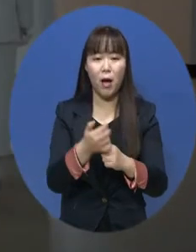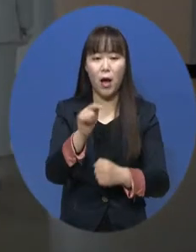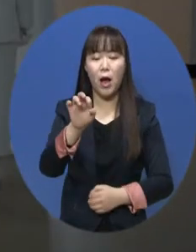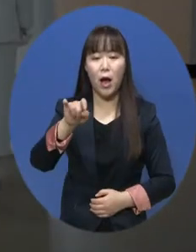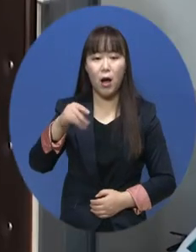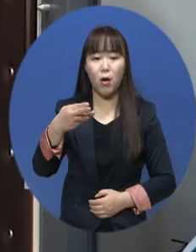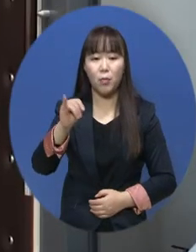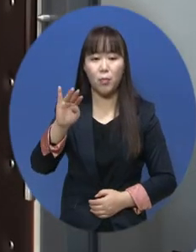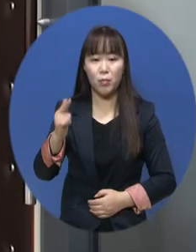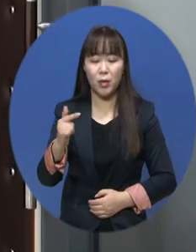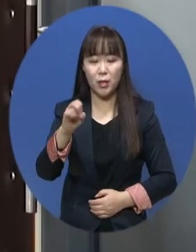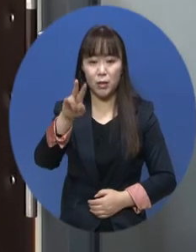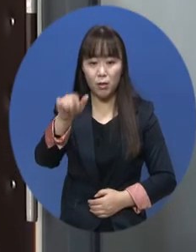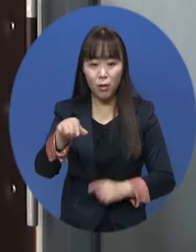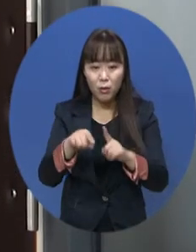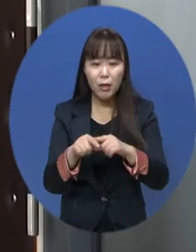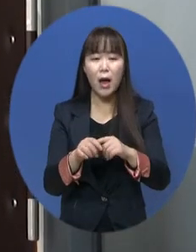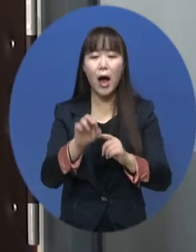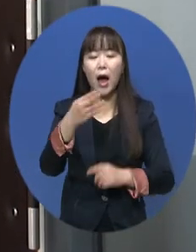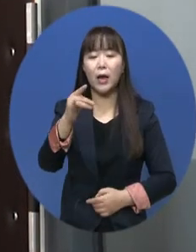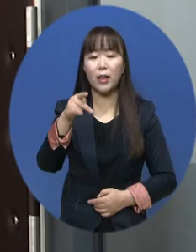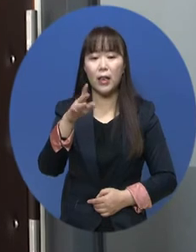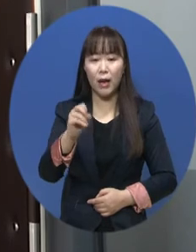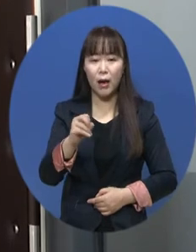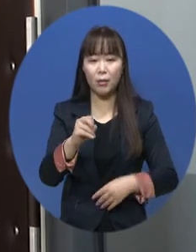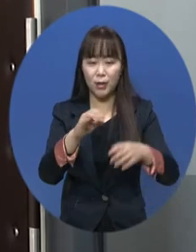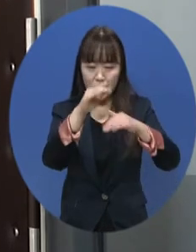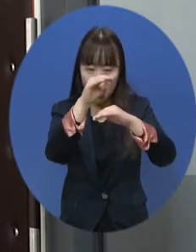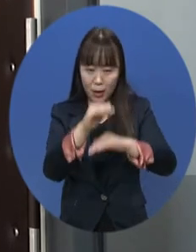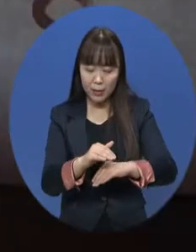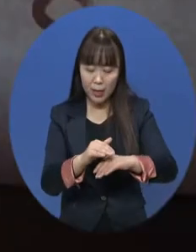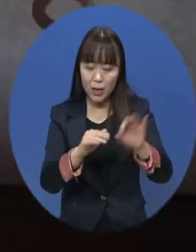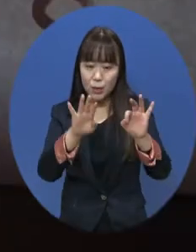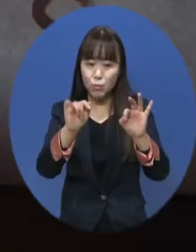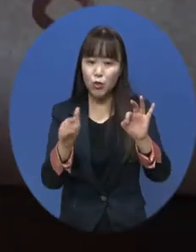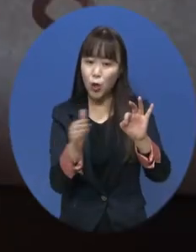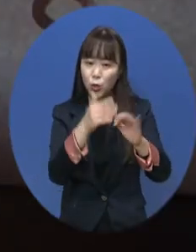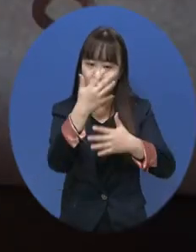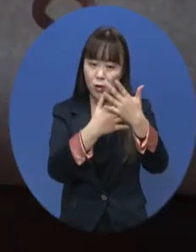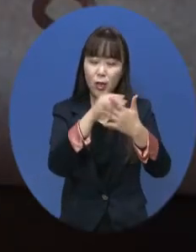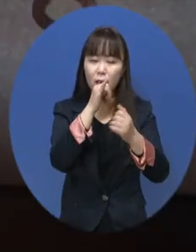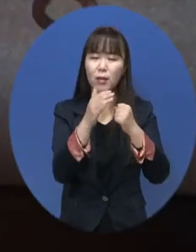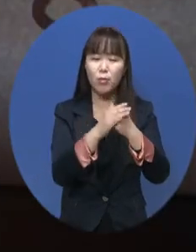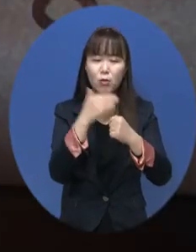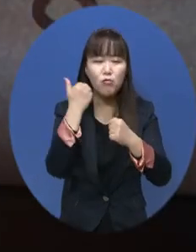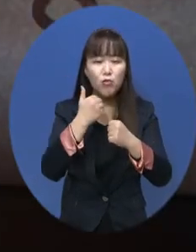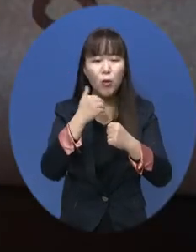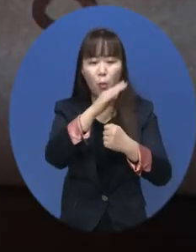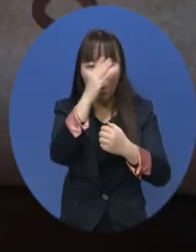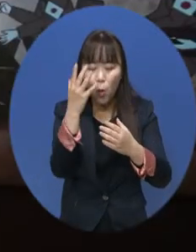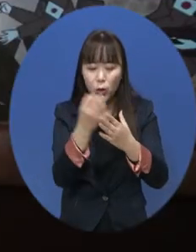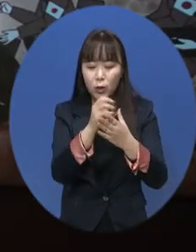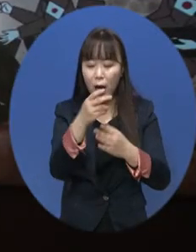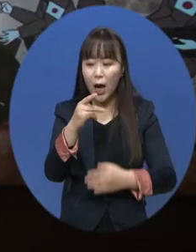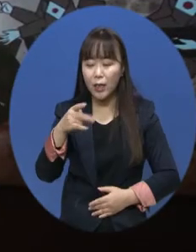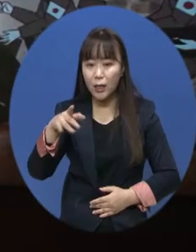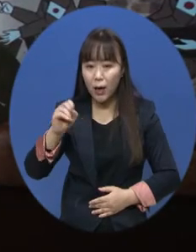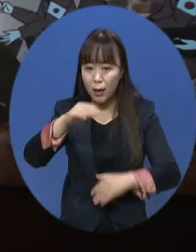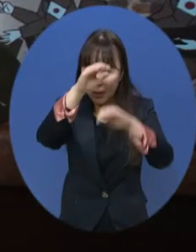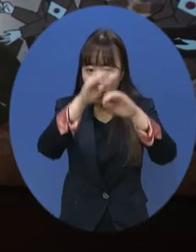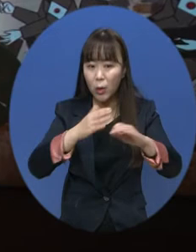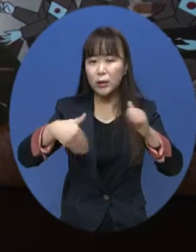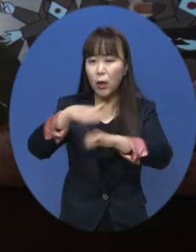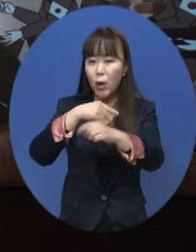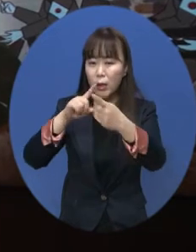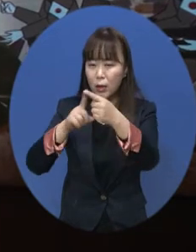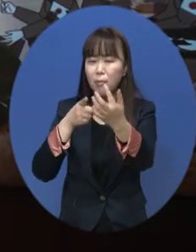전시실에서는 소설 아리랑의 줄거리를 담은 10여 분의 영상을 상영하여 누구든지 아리랑의 내용과 당시의